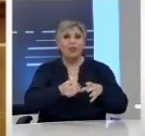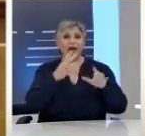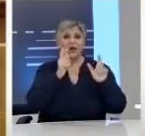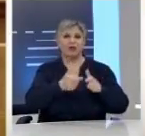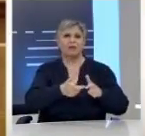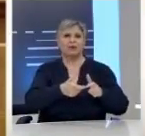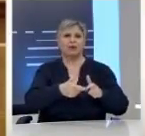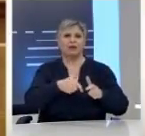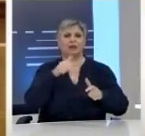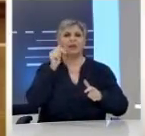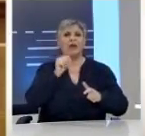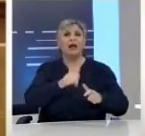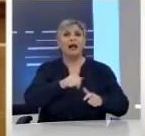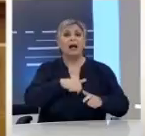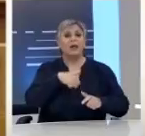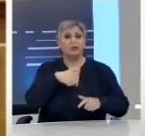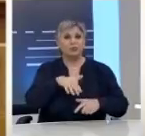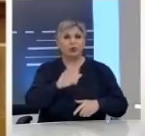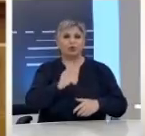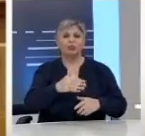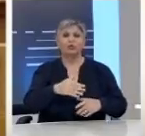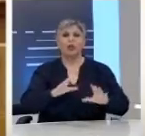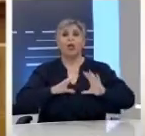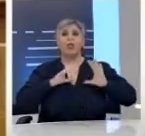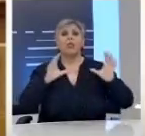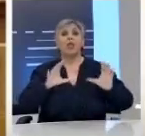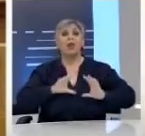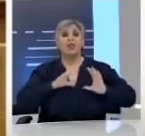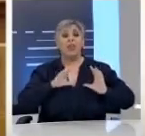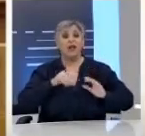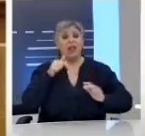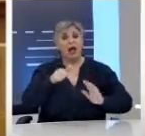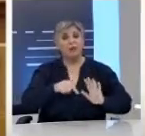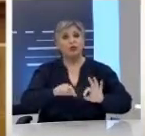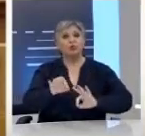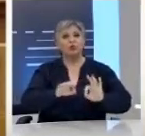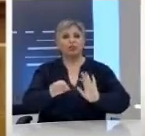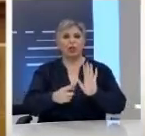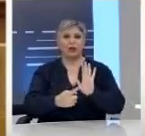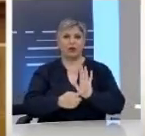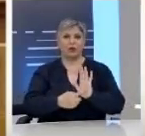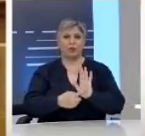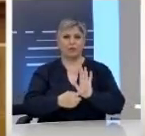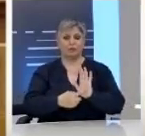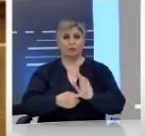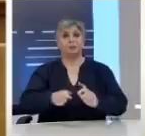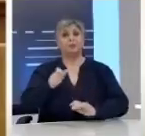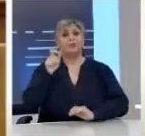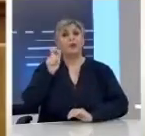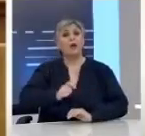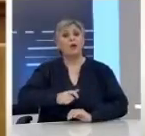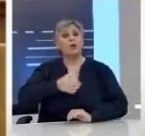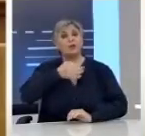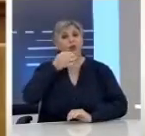να υπερψηφίσει τουλάχιστον επί της αρχής το νομοσχέδιο για το οποίο είπε ότι